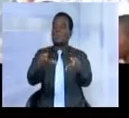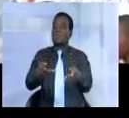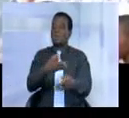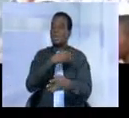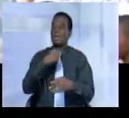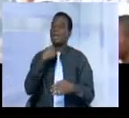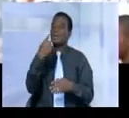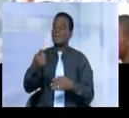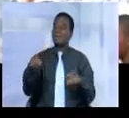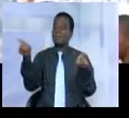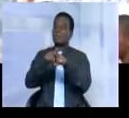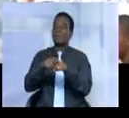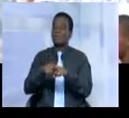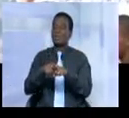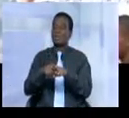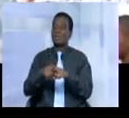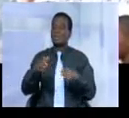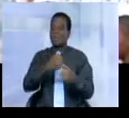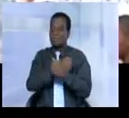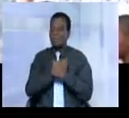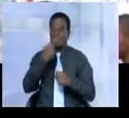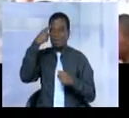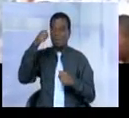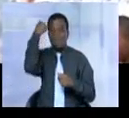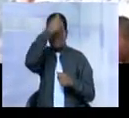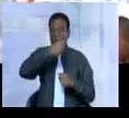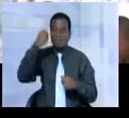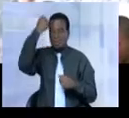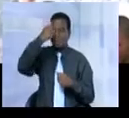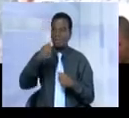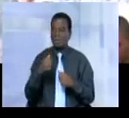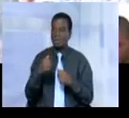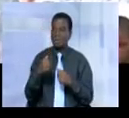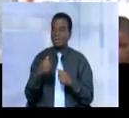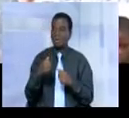Elle a exprimé aussi son affection pour l'Afrique.